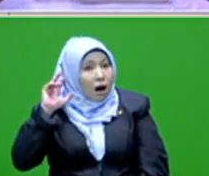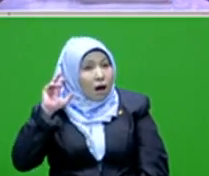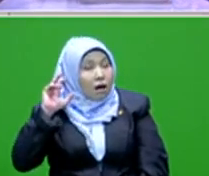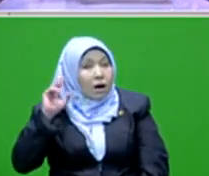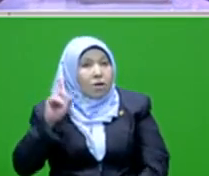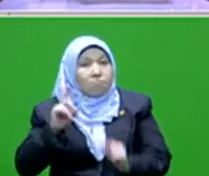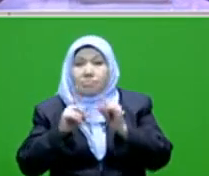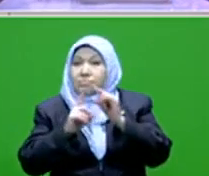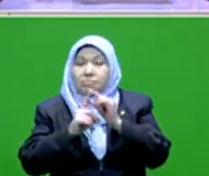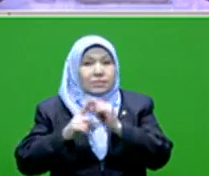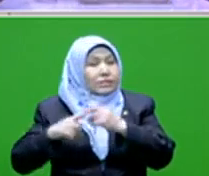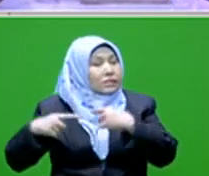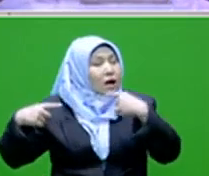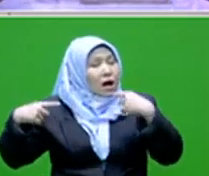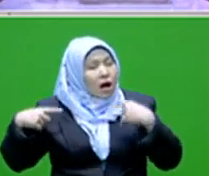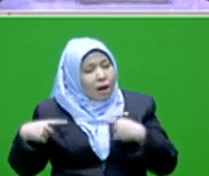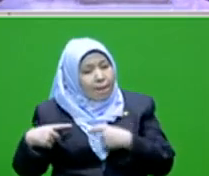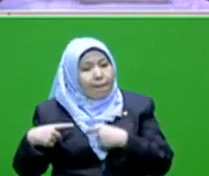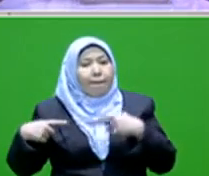فأسرها